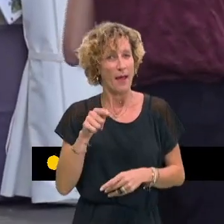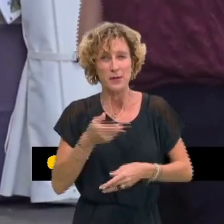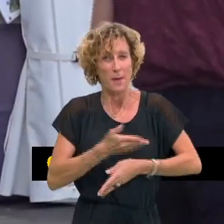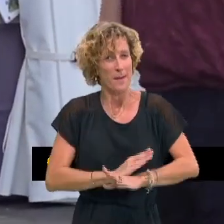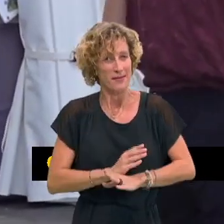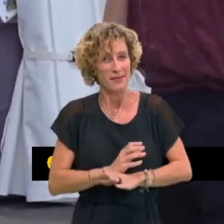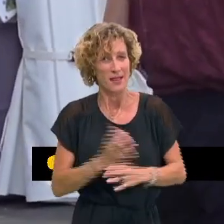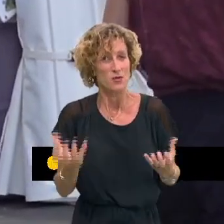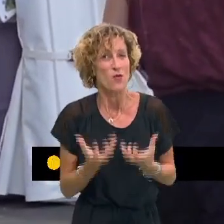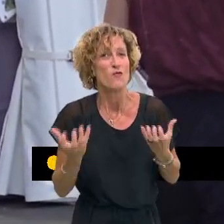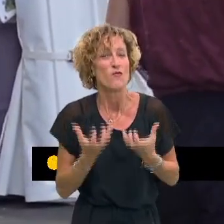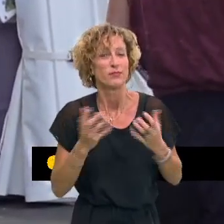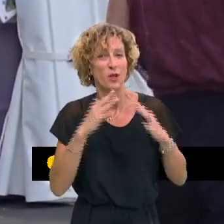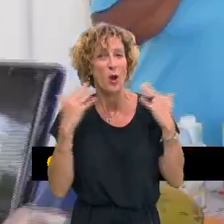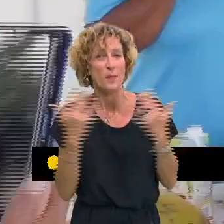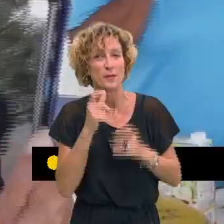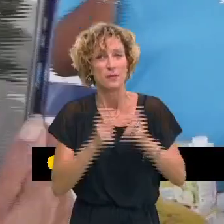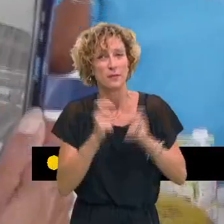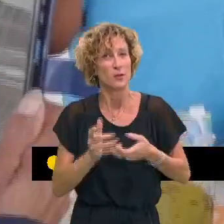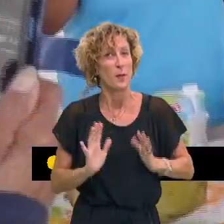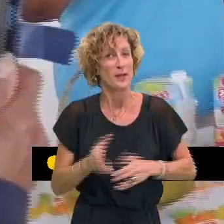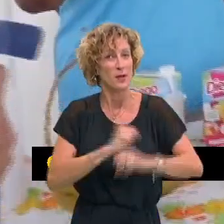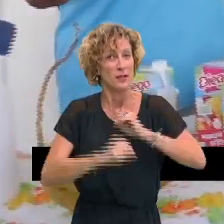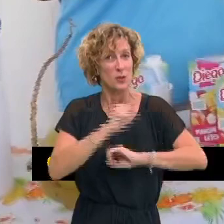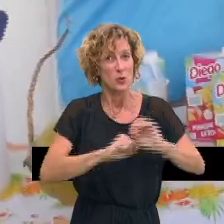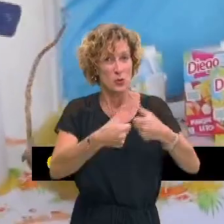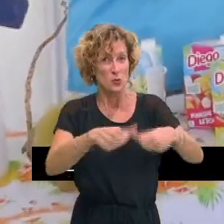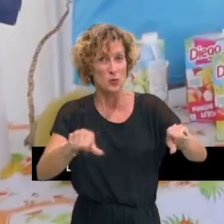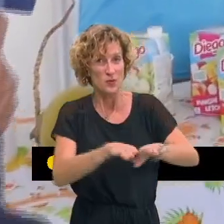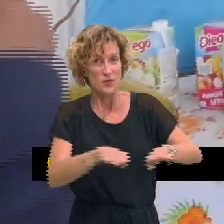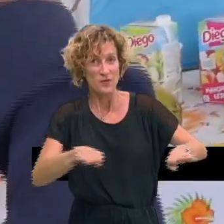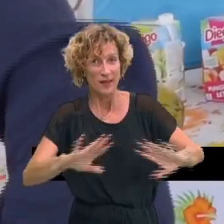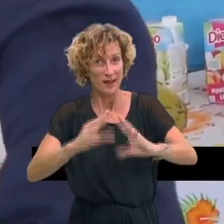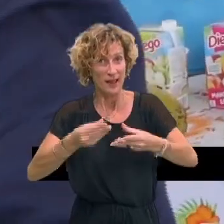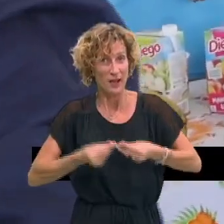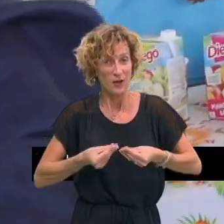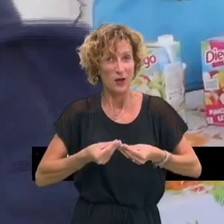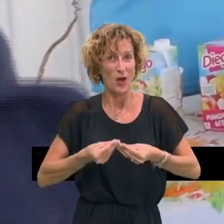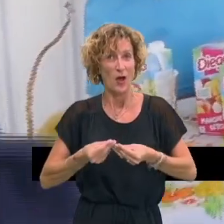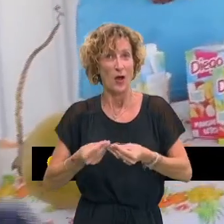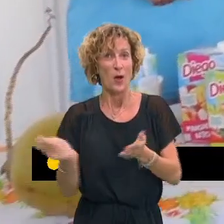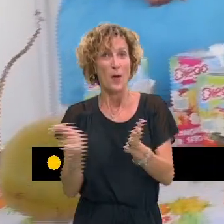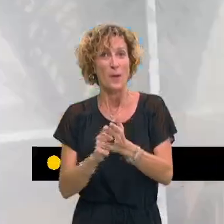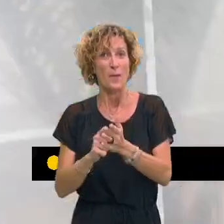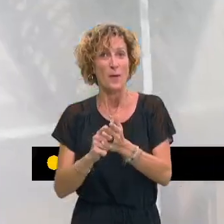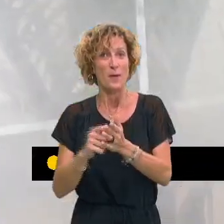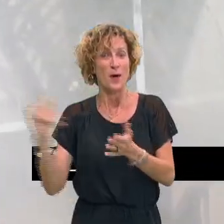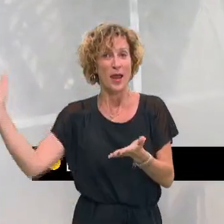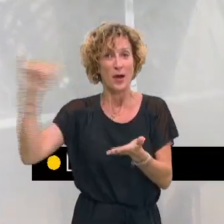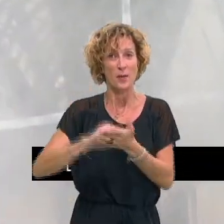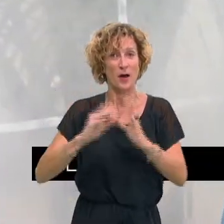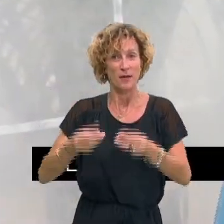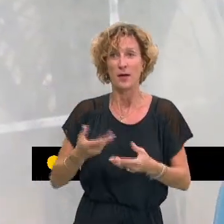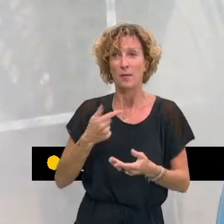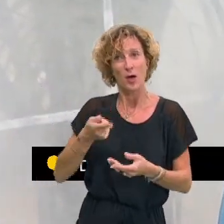et chauffent l'ambiance. Les bénévoles qui s'occupent du buffet et de l'accueil des coureurs à leur arrivée à l'aéroport. Parce que nous, on aime